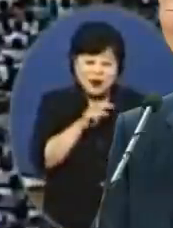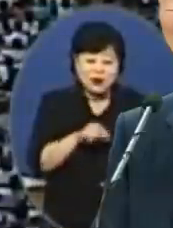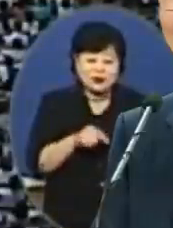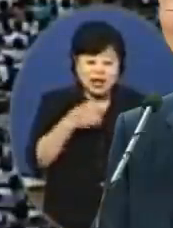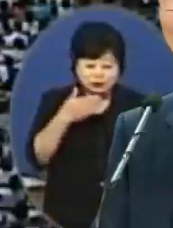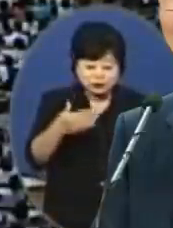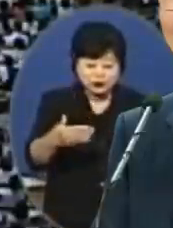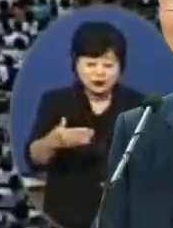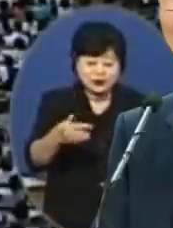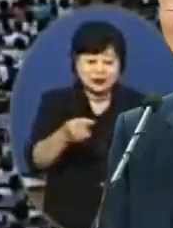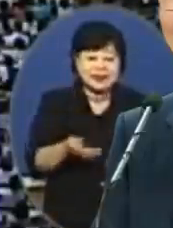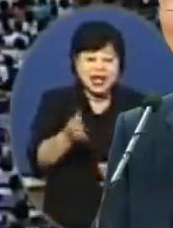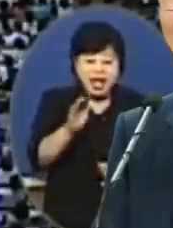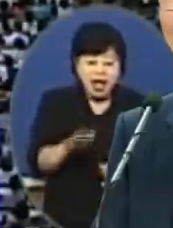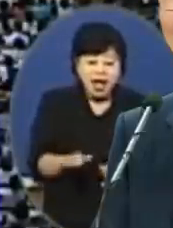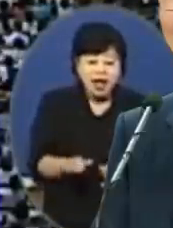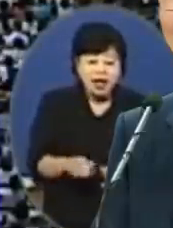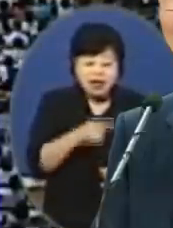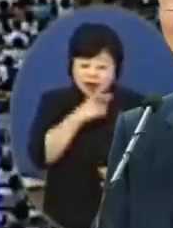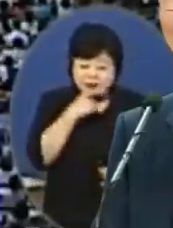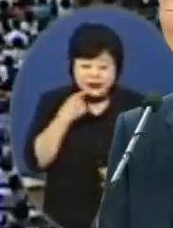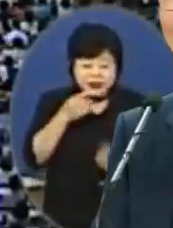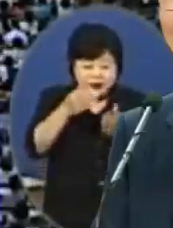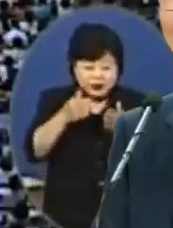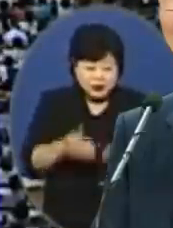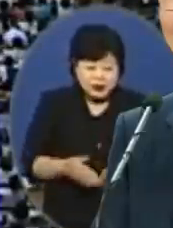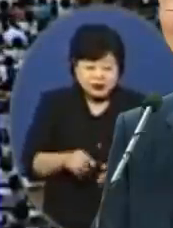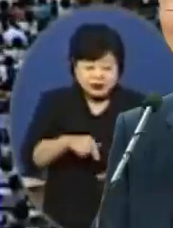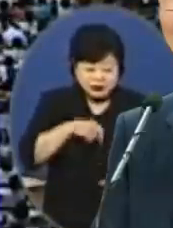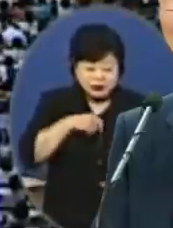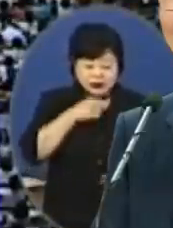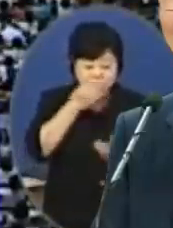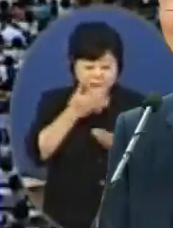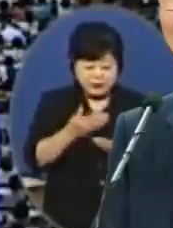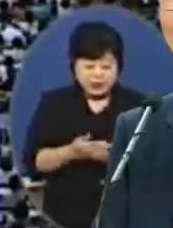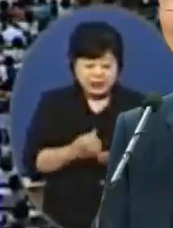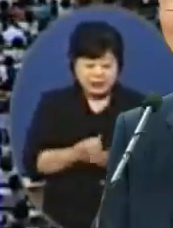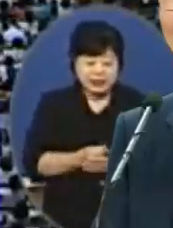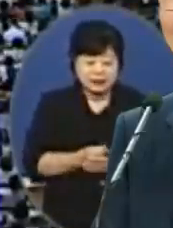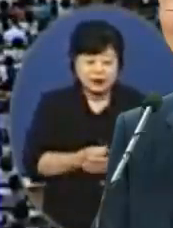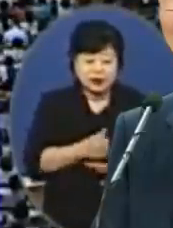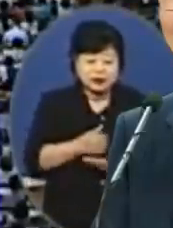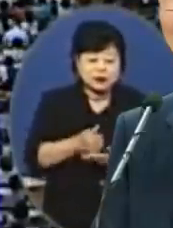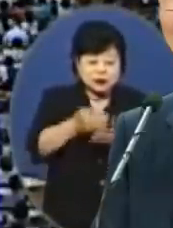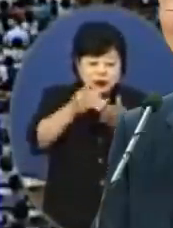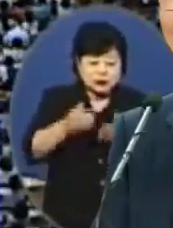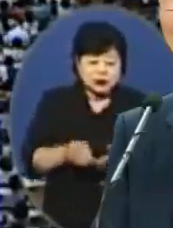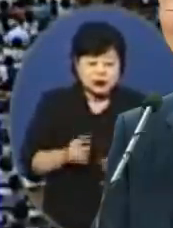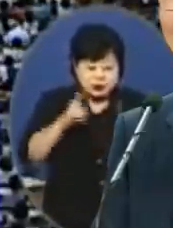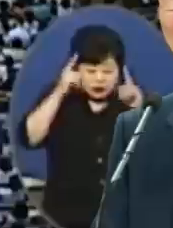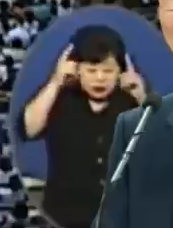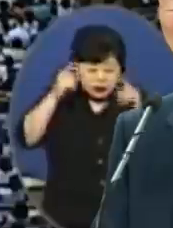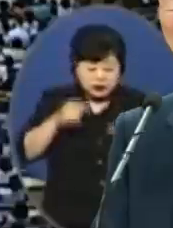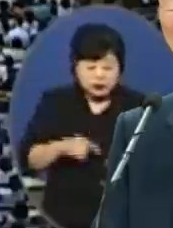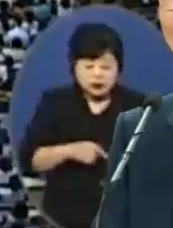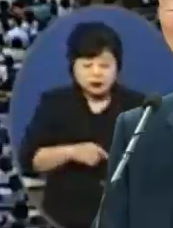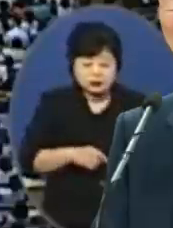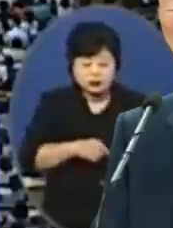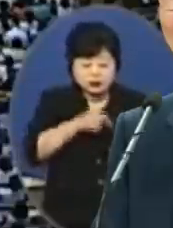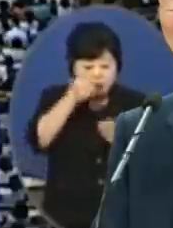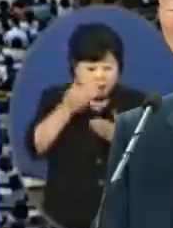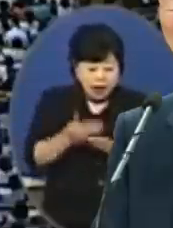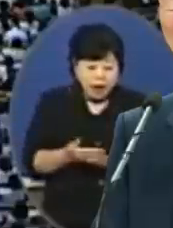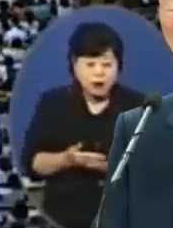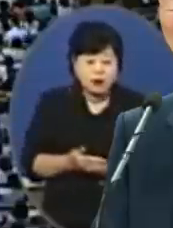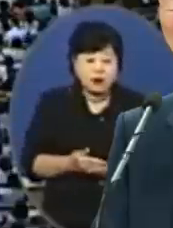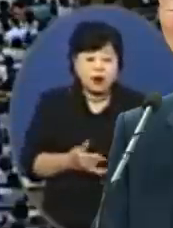9절로 11절에 그러면 이제 우리가 그의 피로 말미암아 의롭다 하심을 받았으니 더욱 그로 말미암아 진노하심에서 구원을 받을 것이니